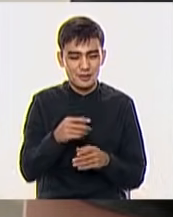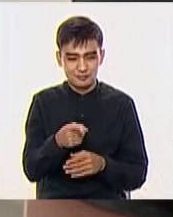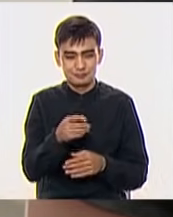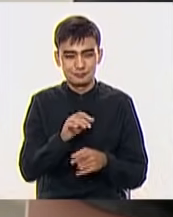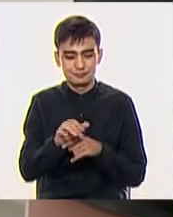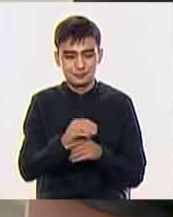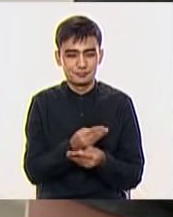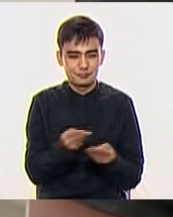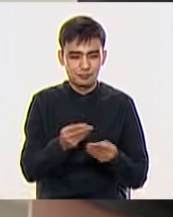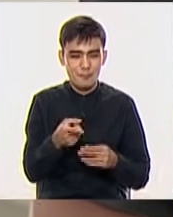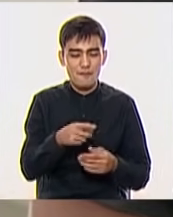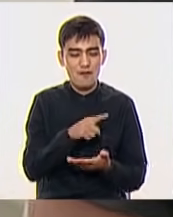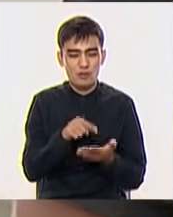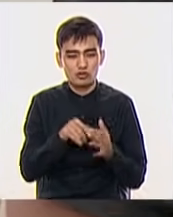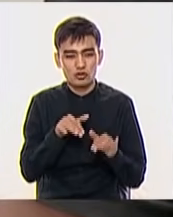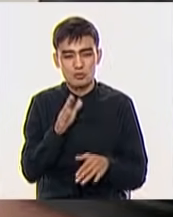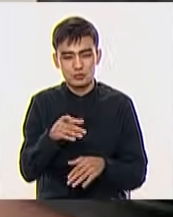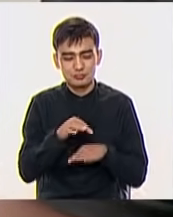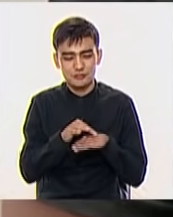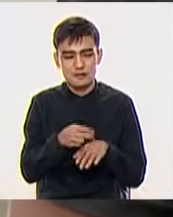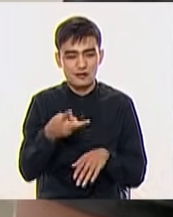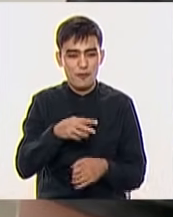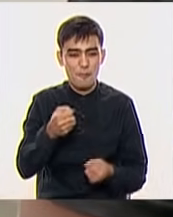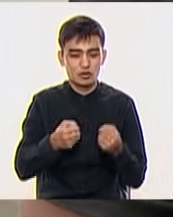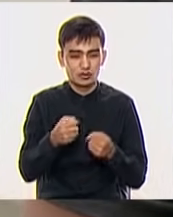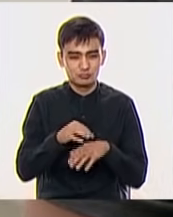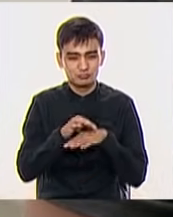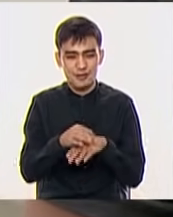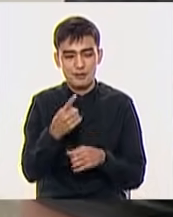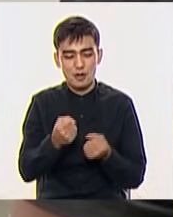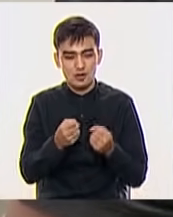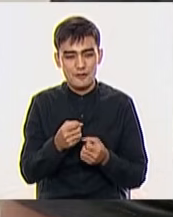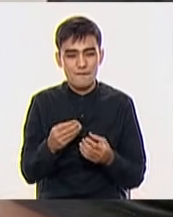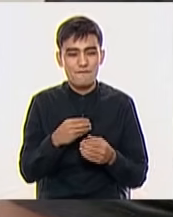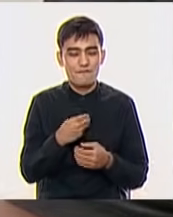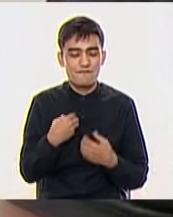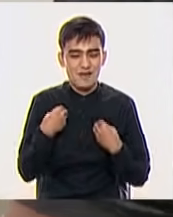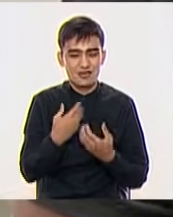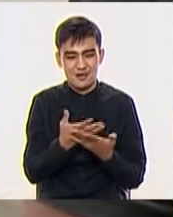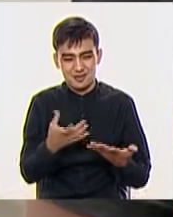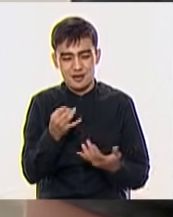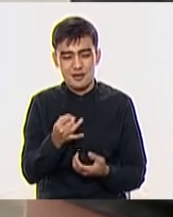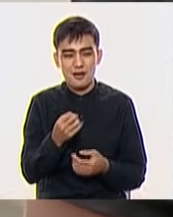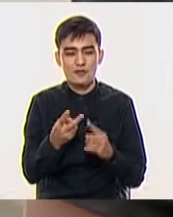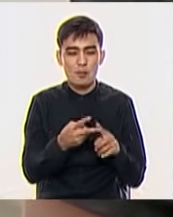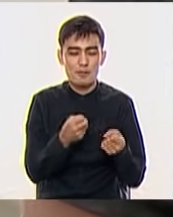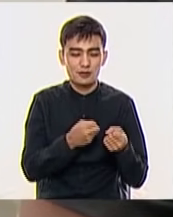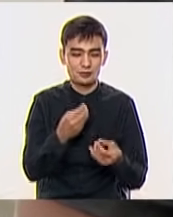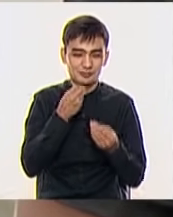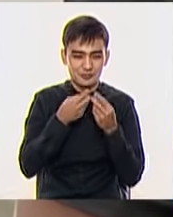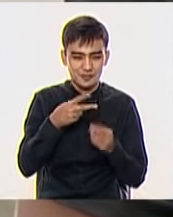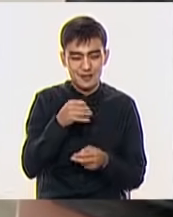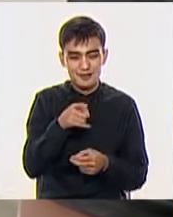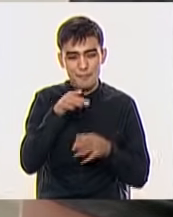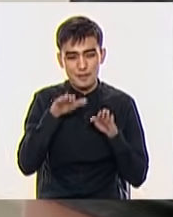эти все вопросы мы решать. То есть достав две машины, везем одну машину с вещами, одну машину с продуктами, и на